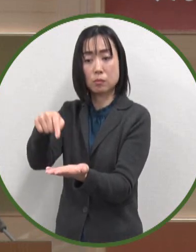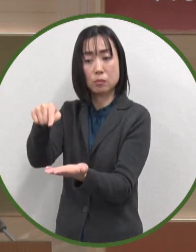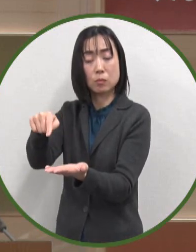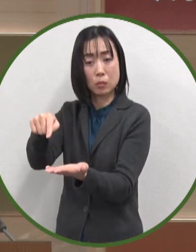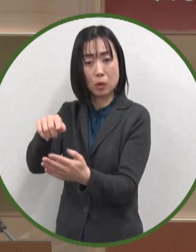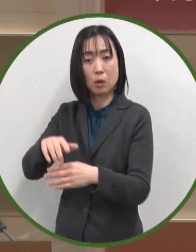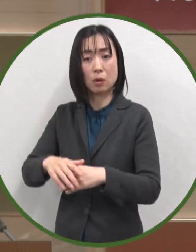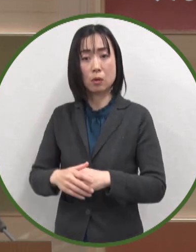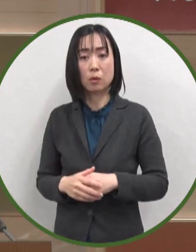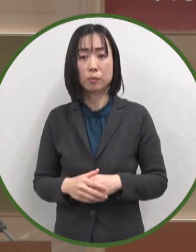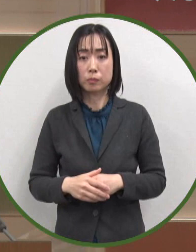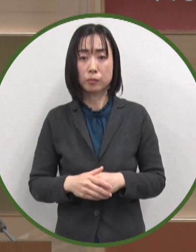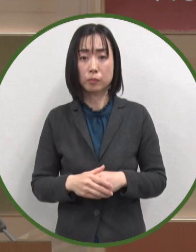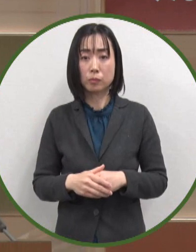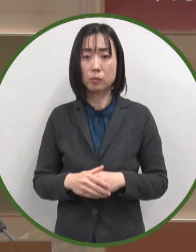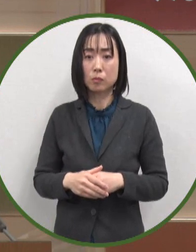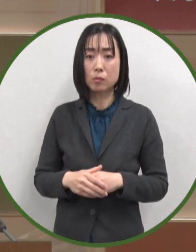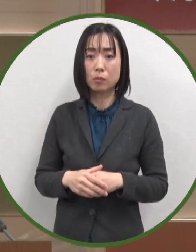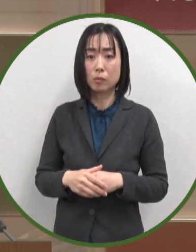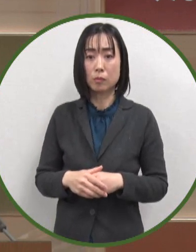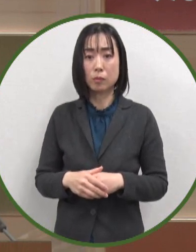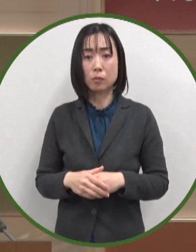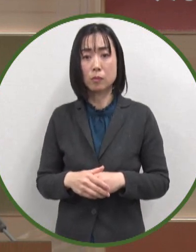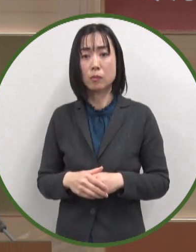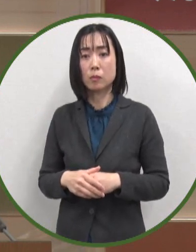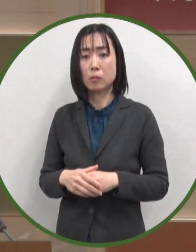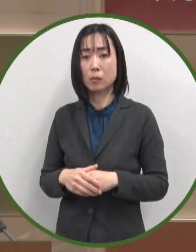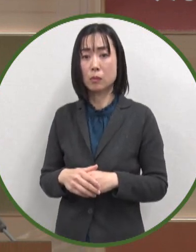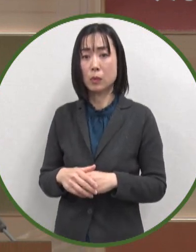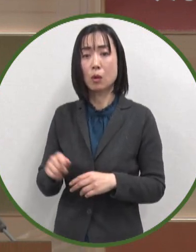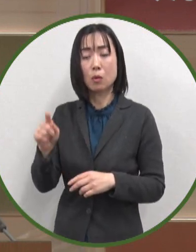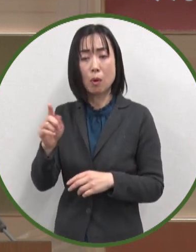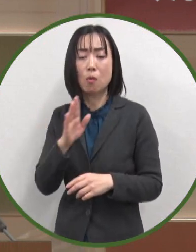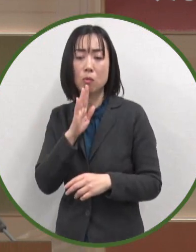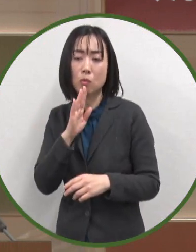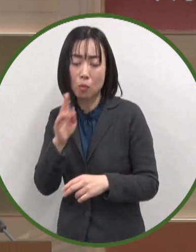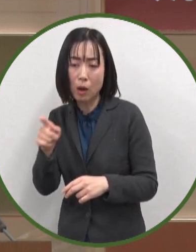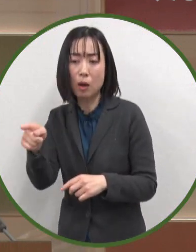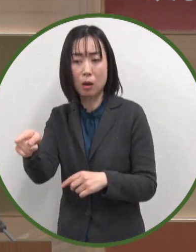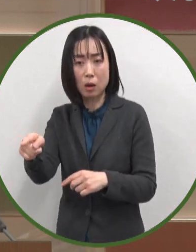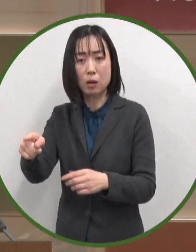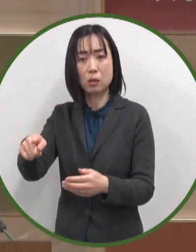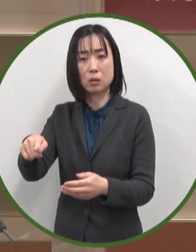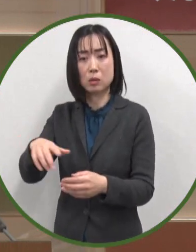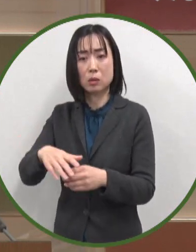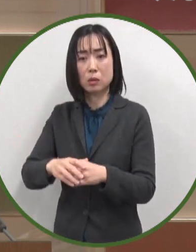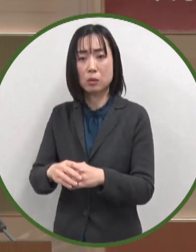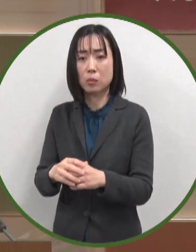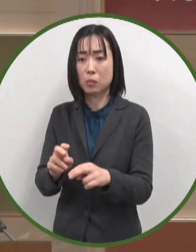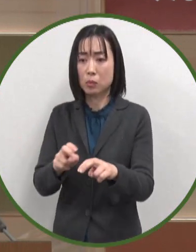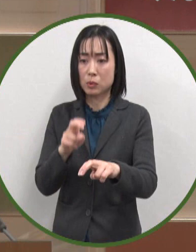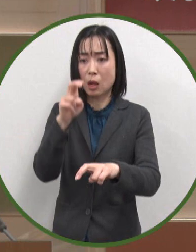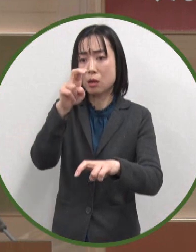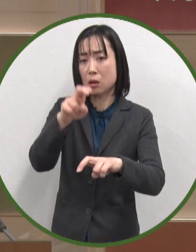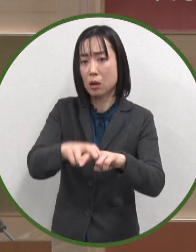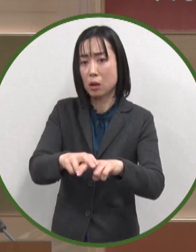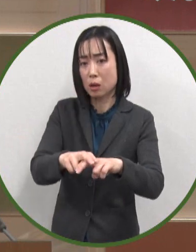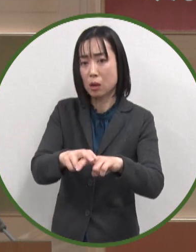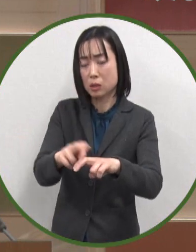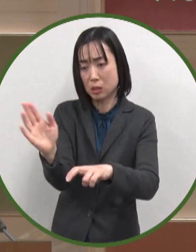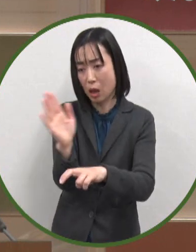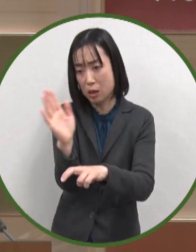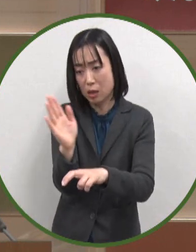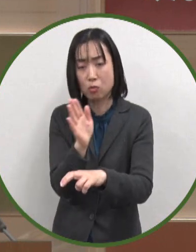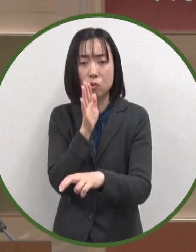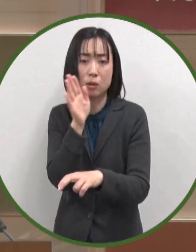はそういった皆さんは参加しないでくださいという呼びかけも、出ているんですけども、